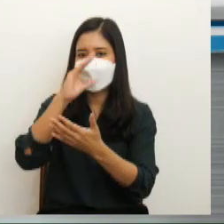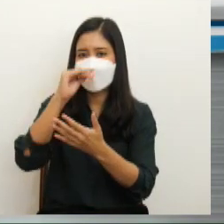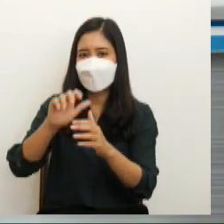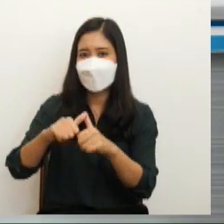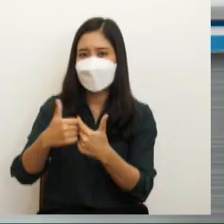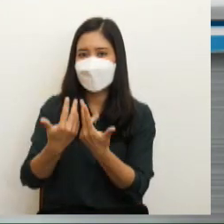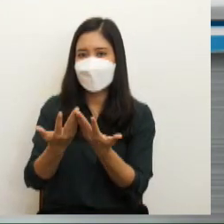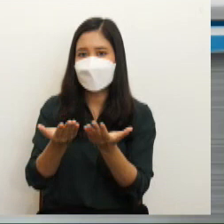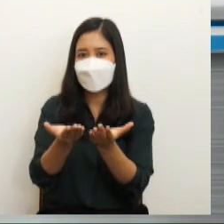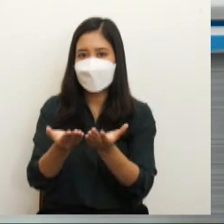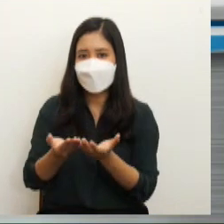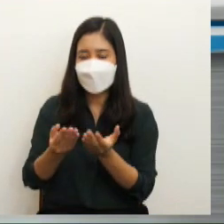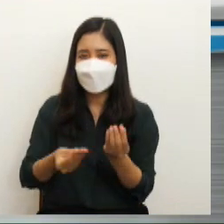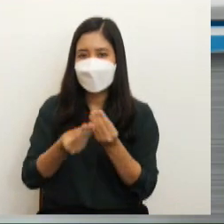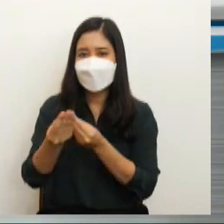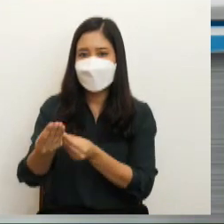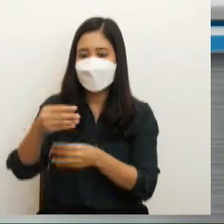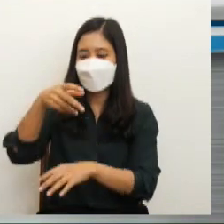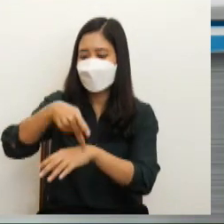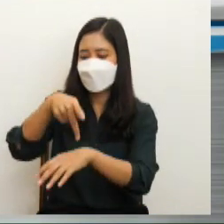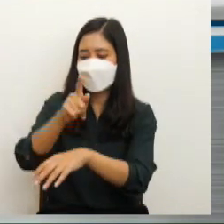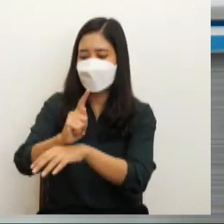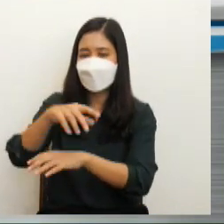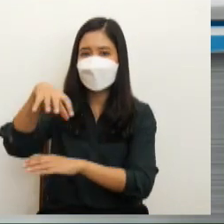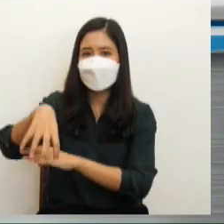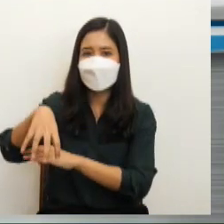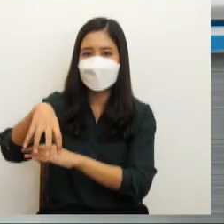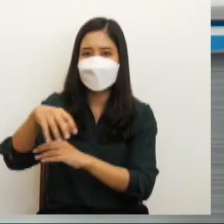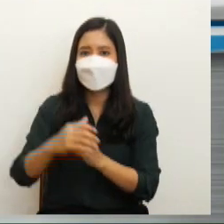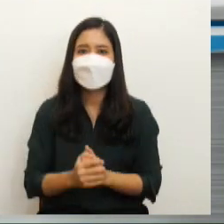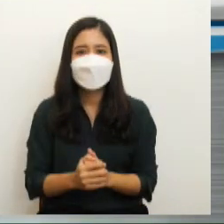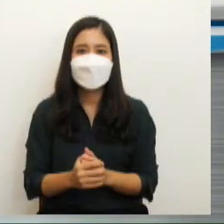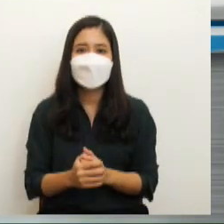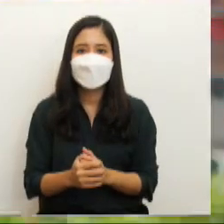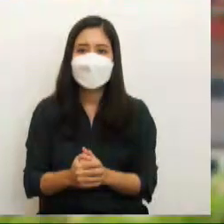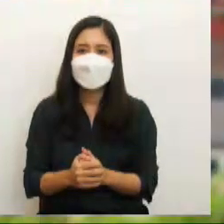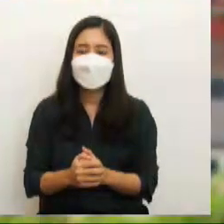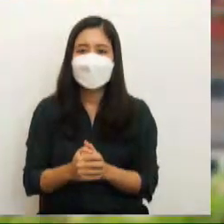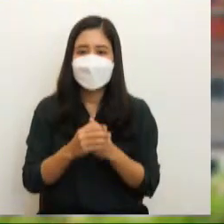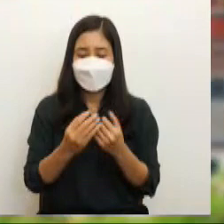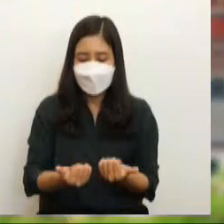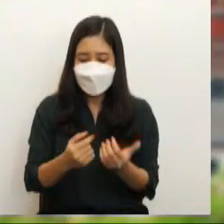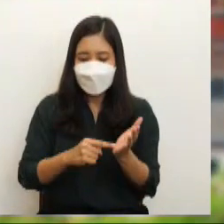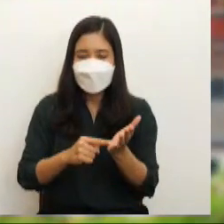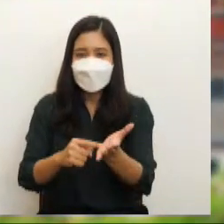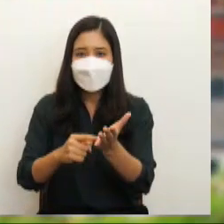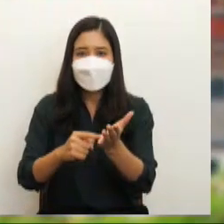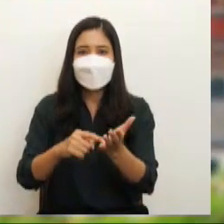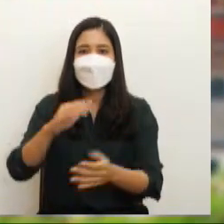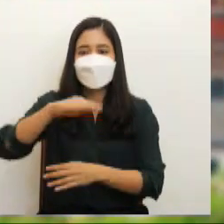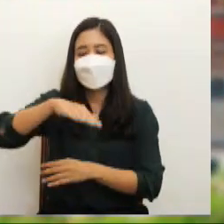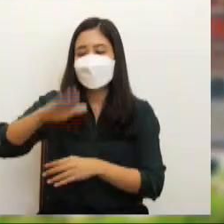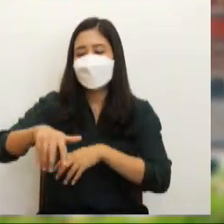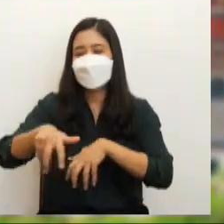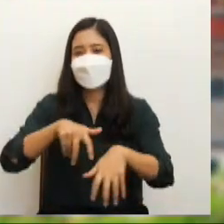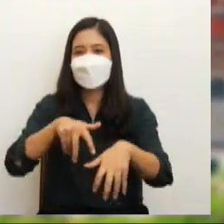ขออนุญาตนำเรียนท่านประธานศูนย์ค่ะ ครับมี 2-3 ข้อครับก็นำเรียนพี่ๆน้องๆเพื่อน